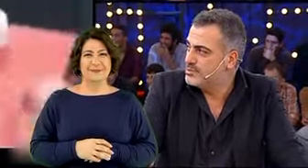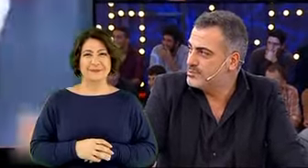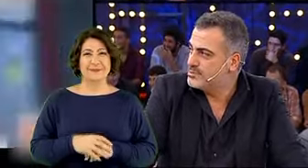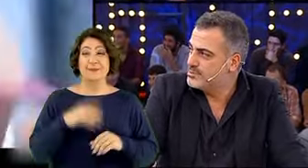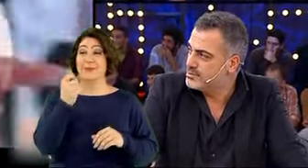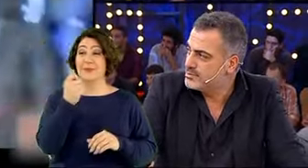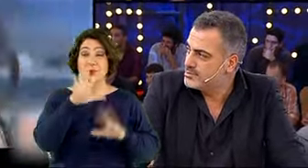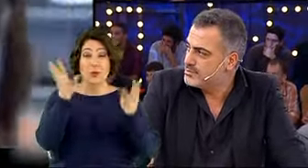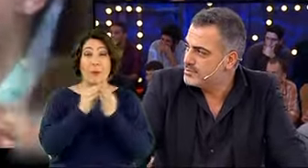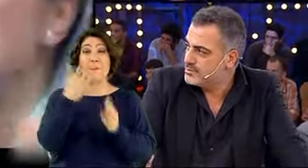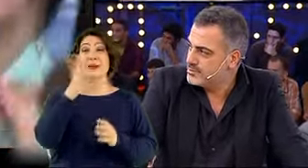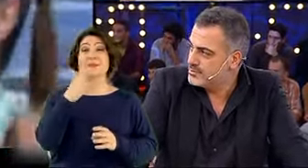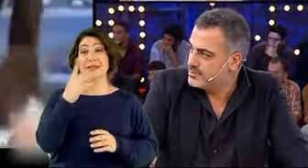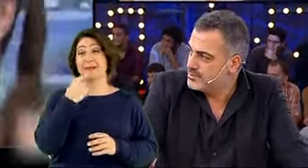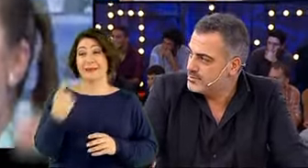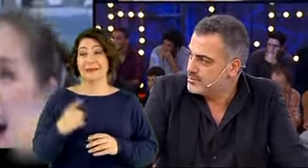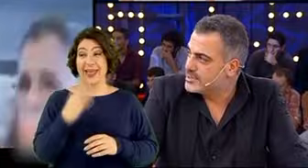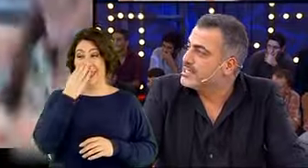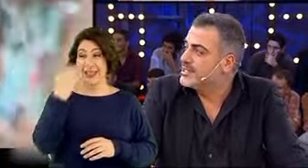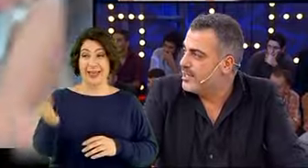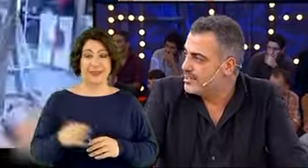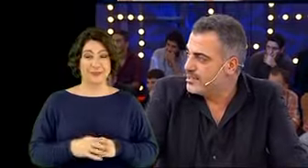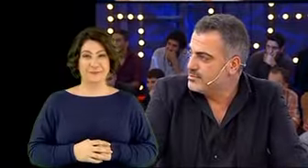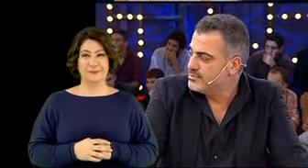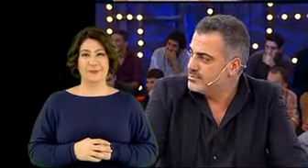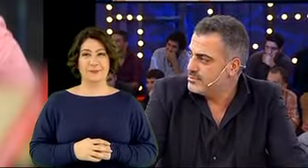Değeri 5 bin lira. Bunu da Ezgi'ye veriyoruz.